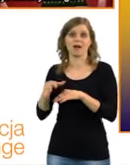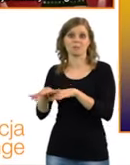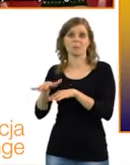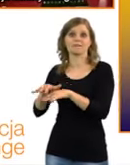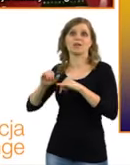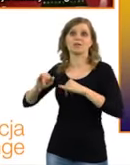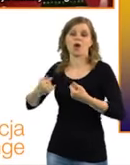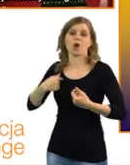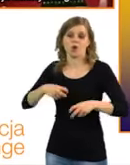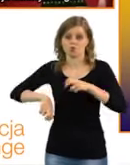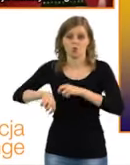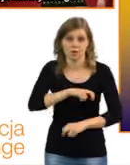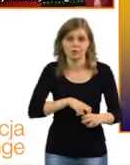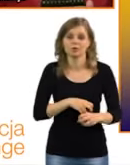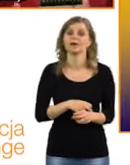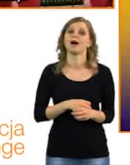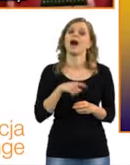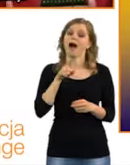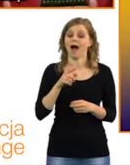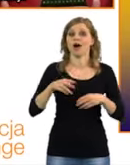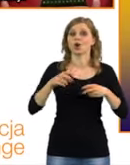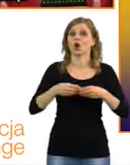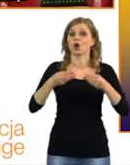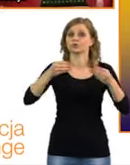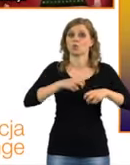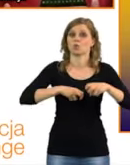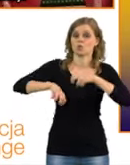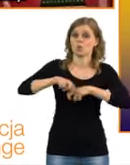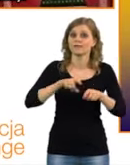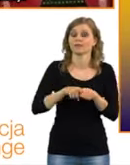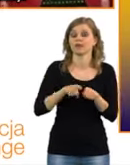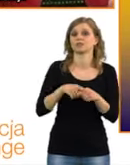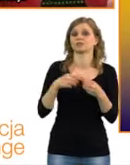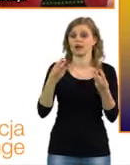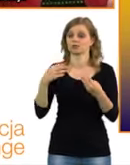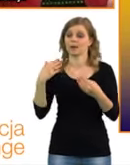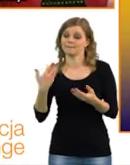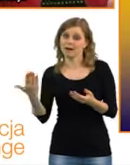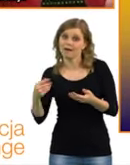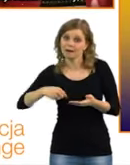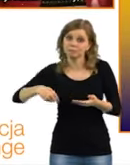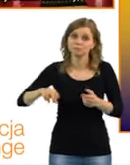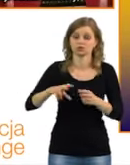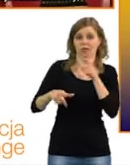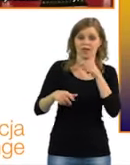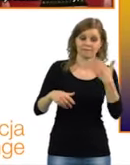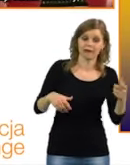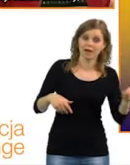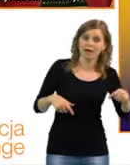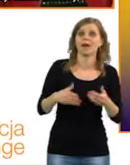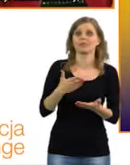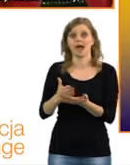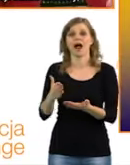częścią rozwoju motorycznego, a w rozwoju motorycznego jest również lateralizacja i teraz